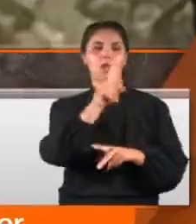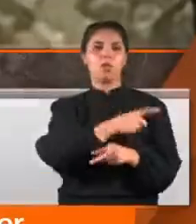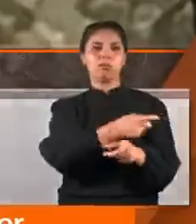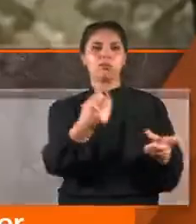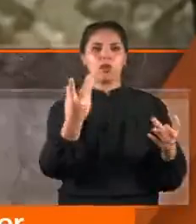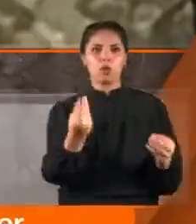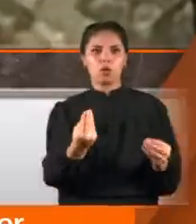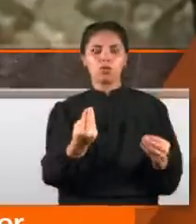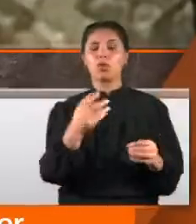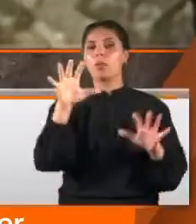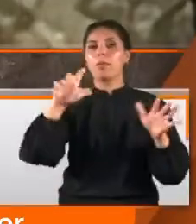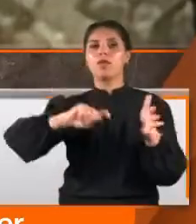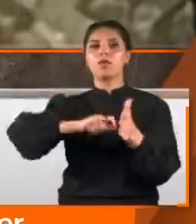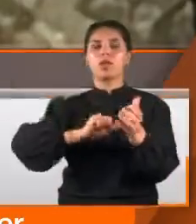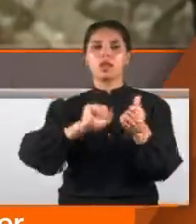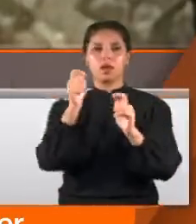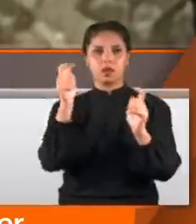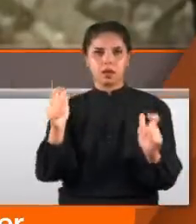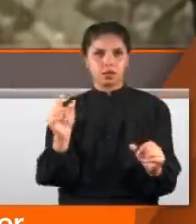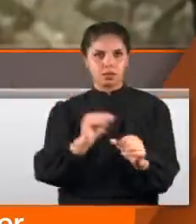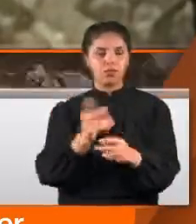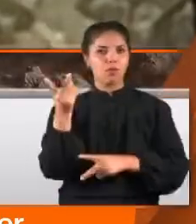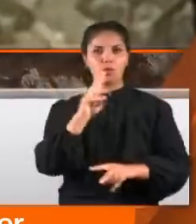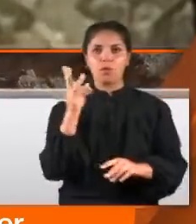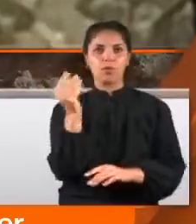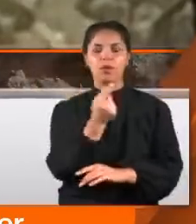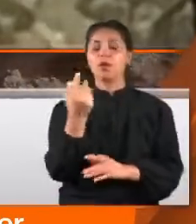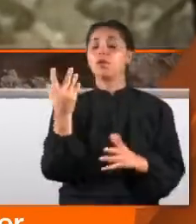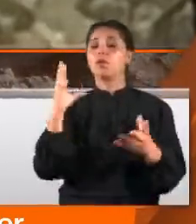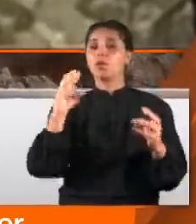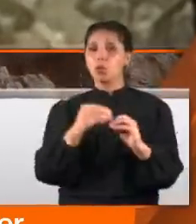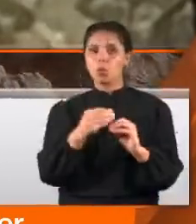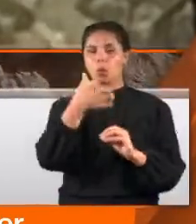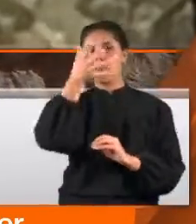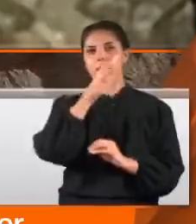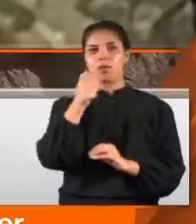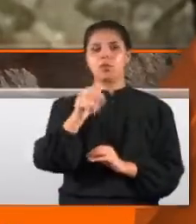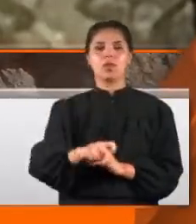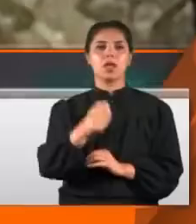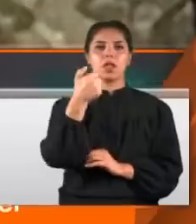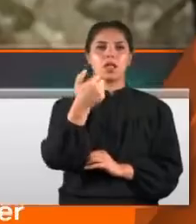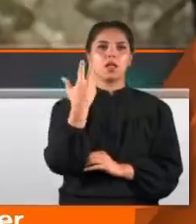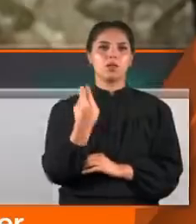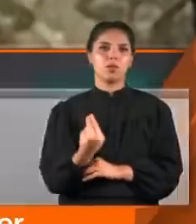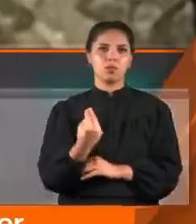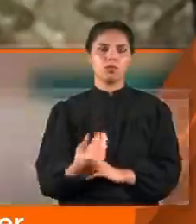öldürüldü. Böylece Pençe Kilit Harekat bölgesinde öldürülen terörist sayısı 586'ya yükseldi.